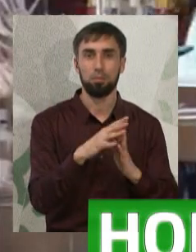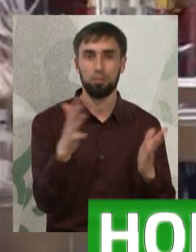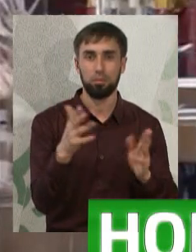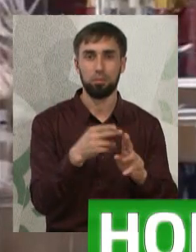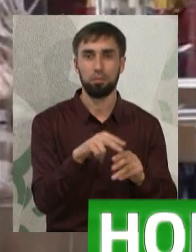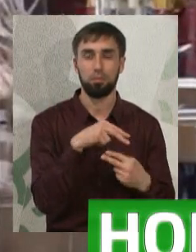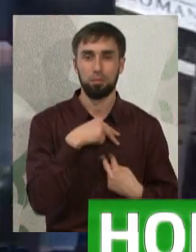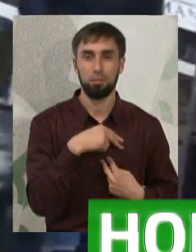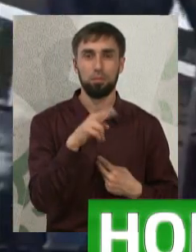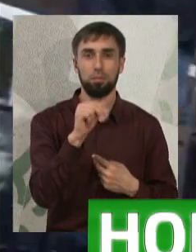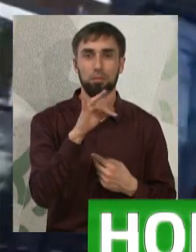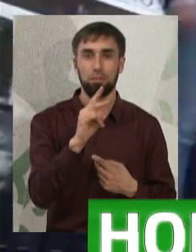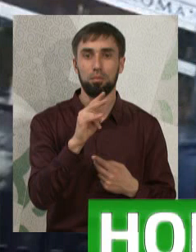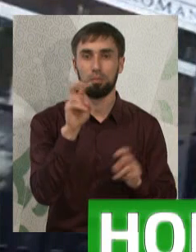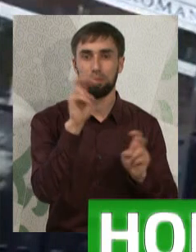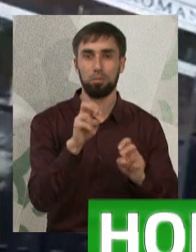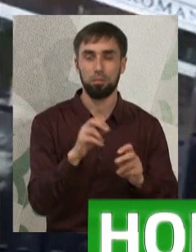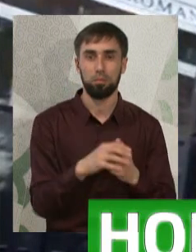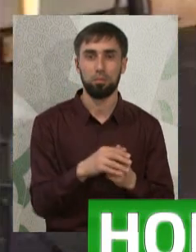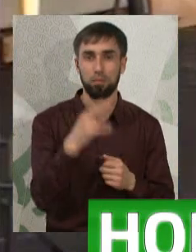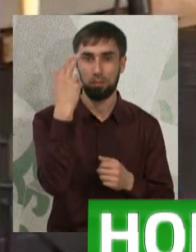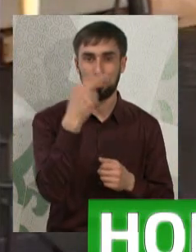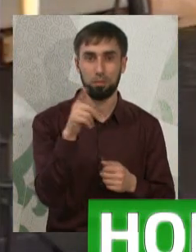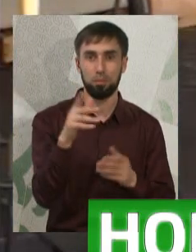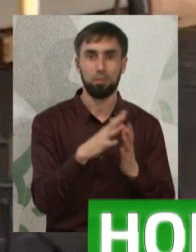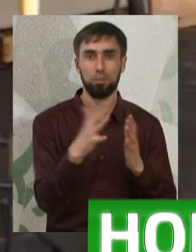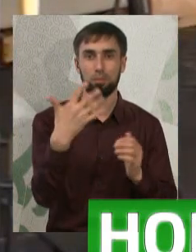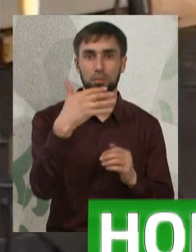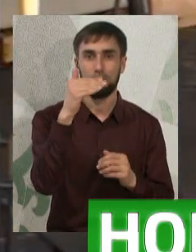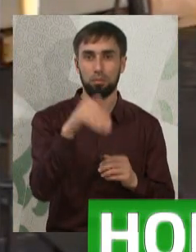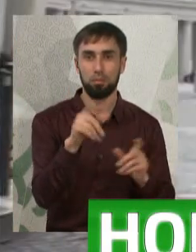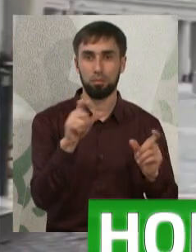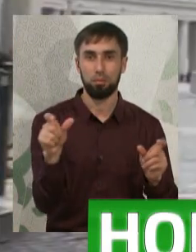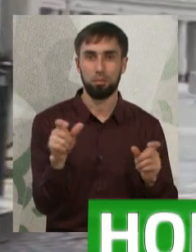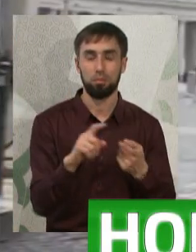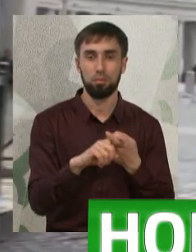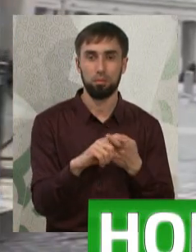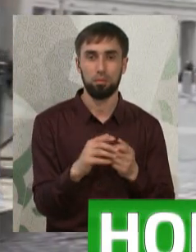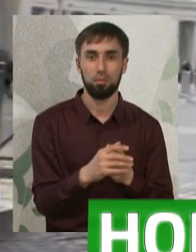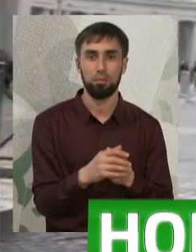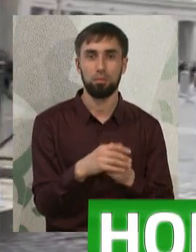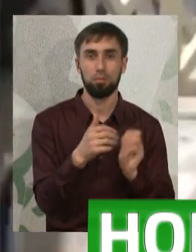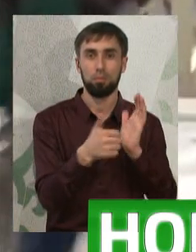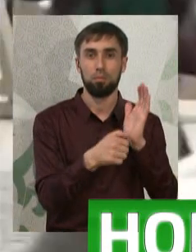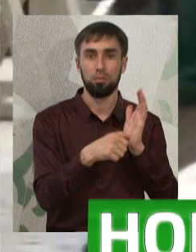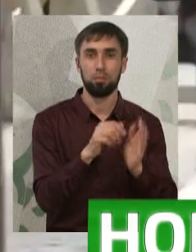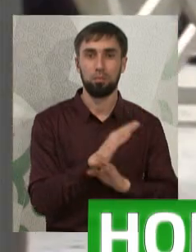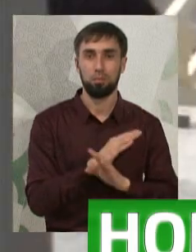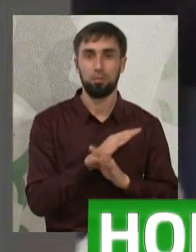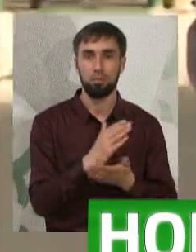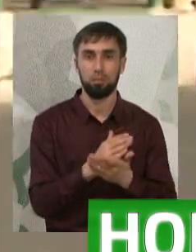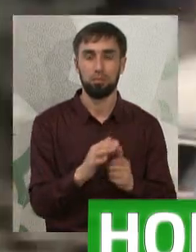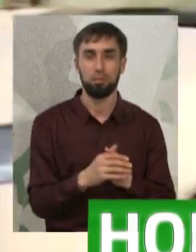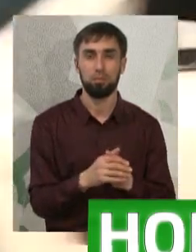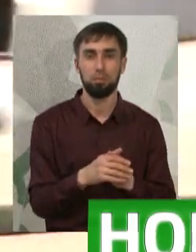санитарно-карантинный контроль. В Италии сейчас инфицировано коронавирусом свыше 50 тысяч человек. Зарегистрировано более 600 смертельных исходов.